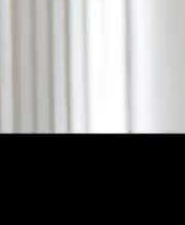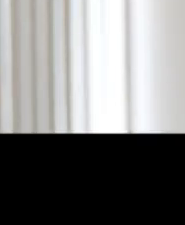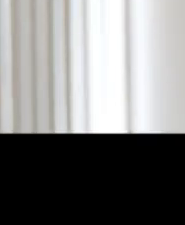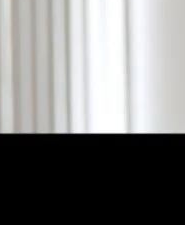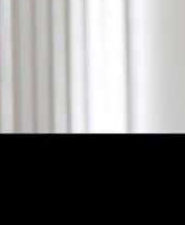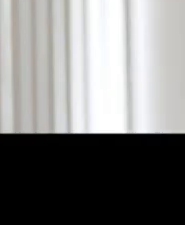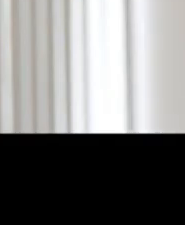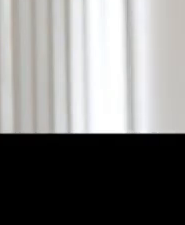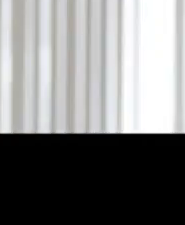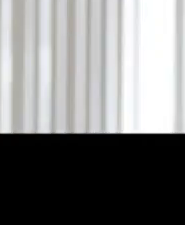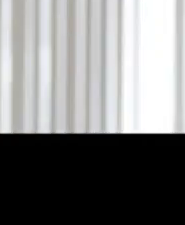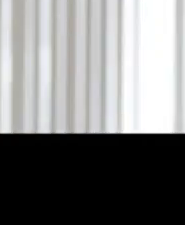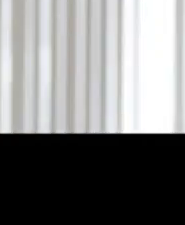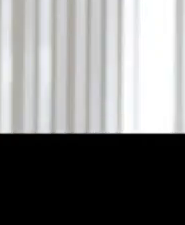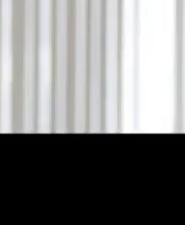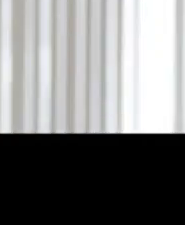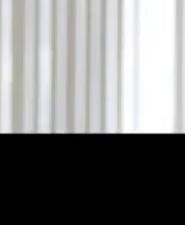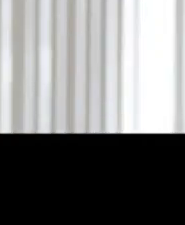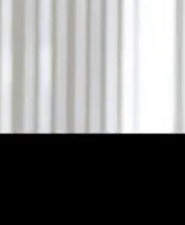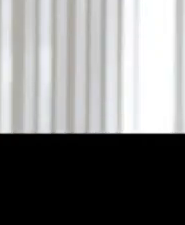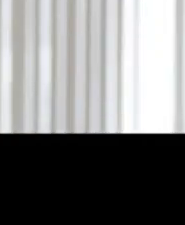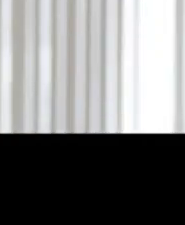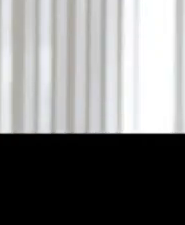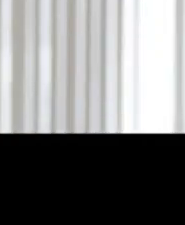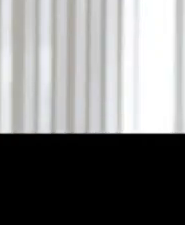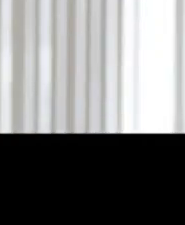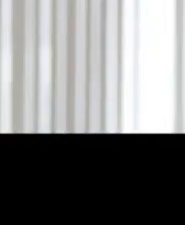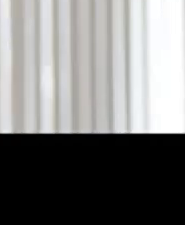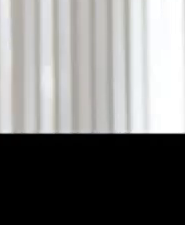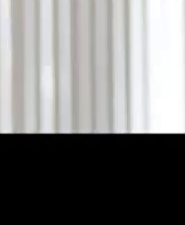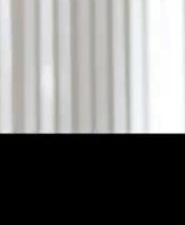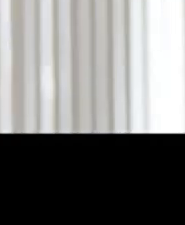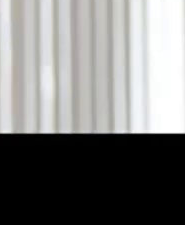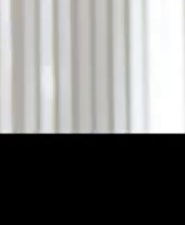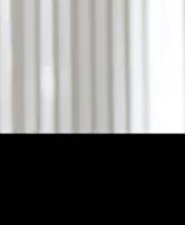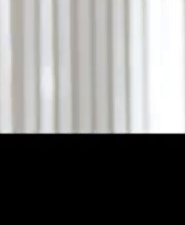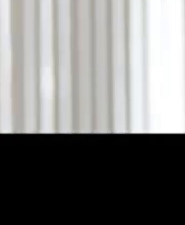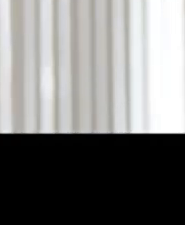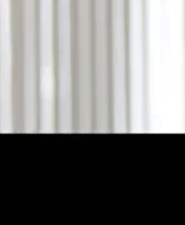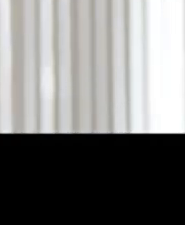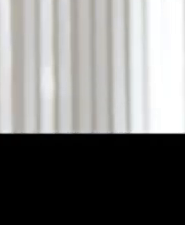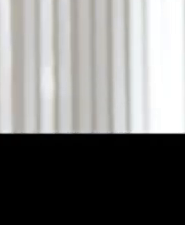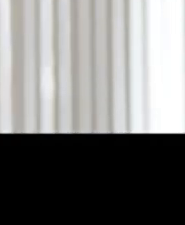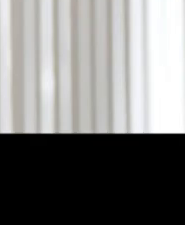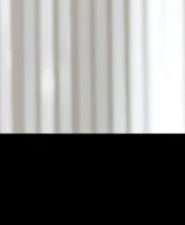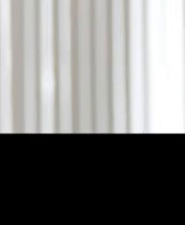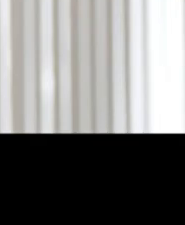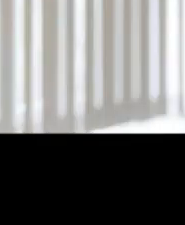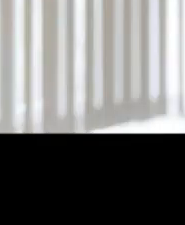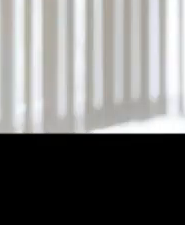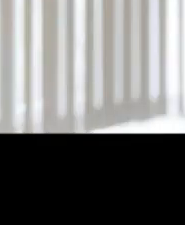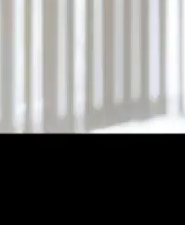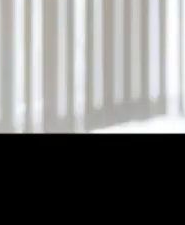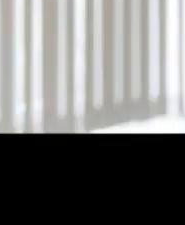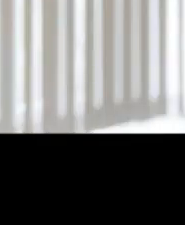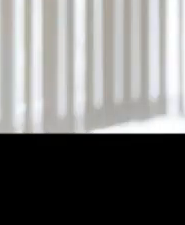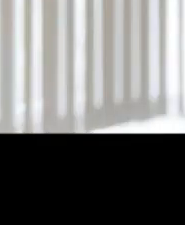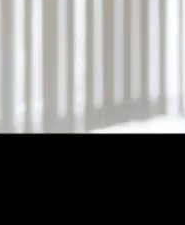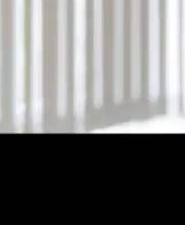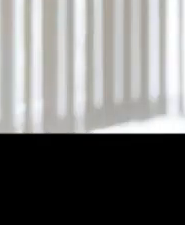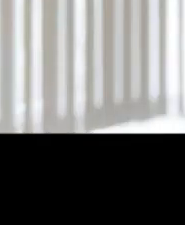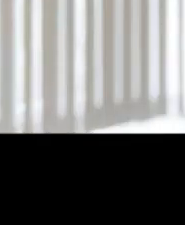Bürgermeister der Marktgemeinde Kaumberg. Die Direktorin des Niederösterreichischen Bauernbundes. Vizepräsident der Niederösterreichischen Wirtschaftskammer.